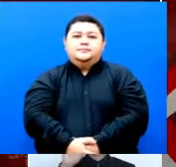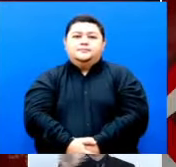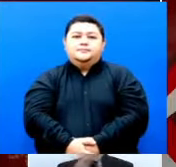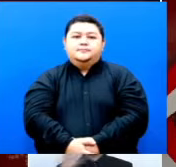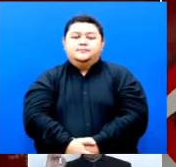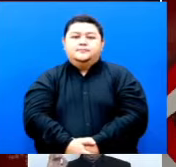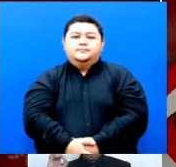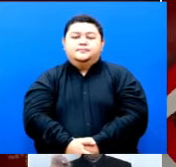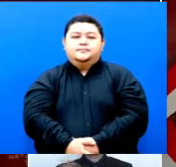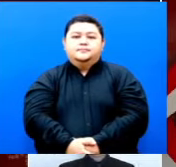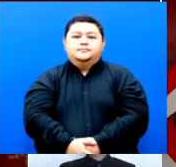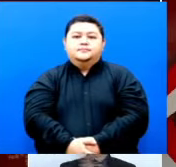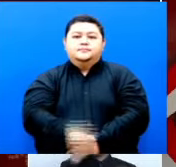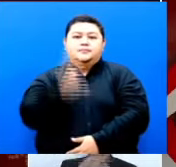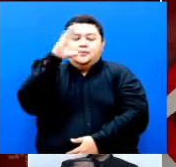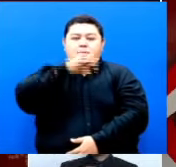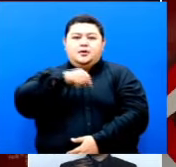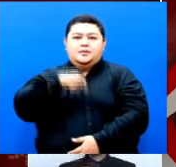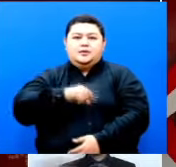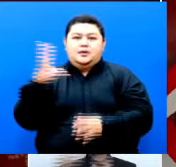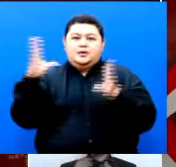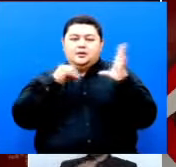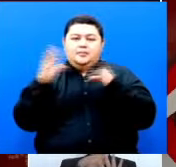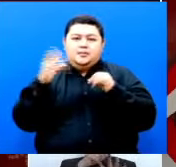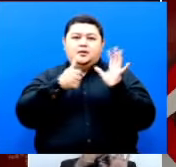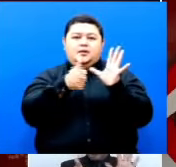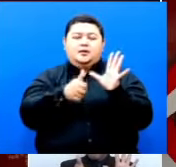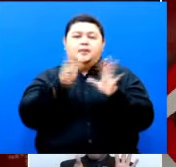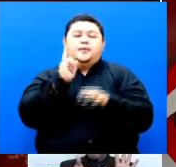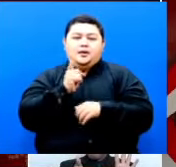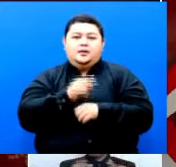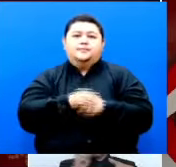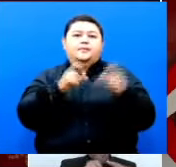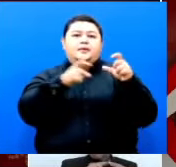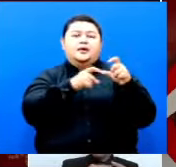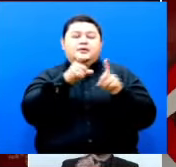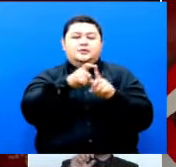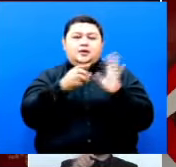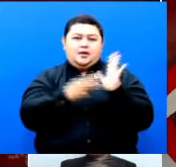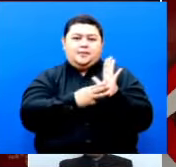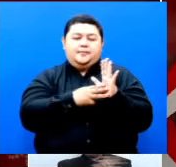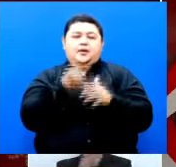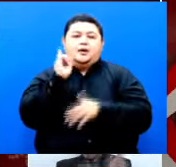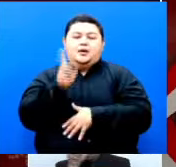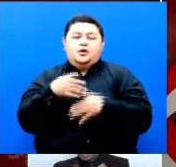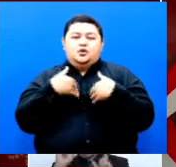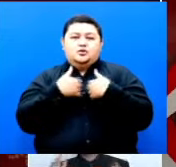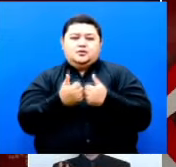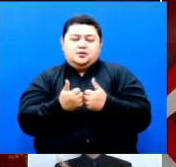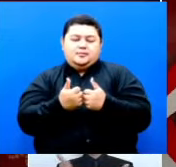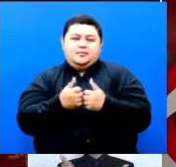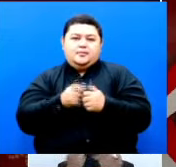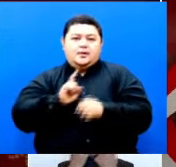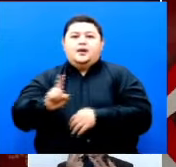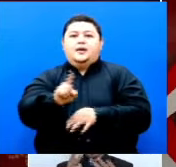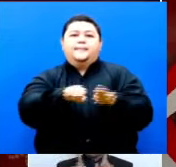Malamini,kitaakanmembahasenamisu terkaitsumberdayamanusiayangharus siapmenghadapipersaingan